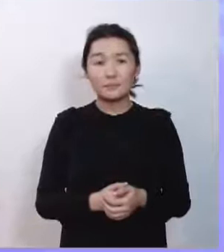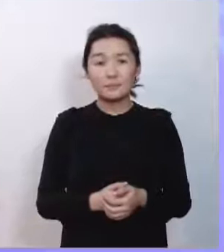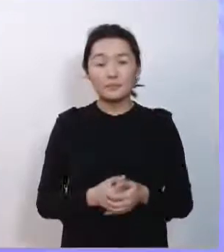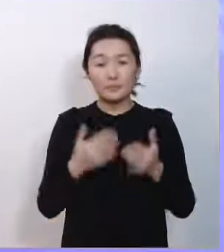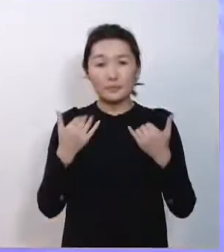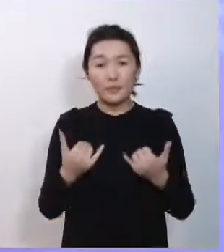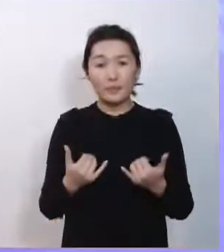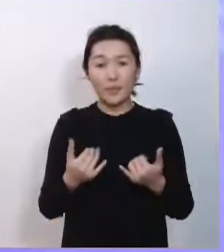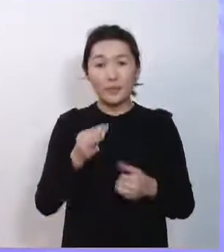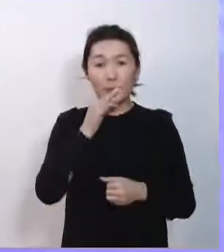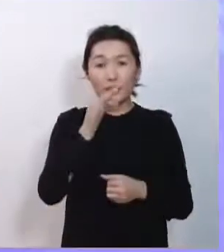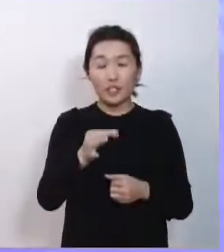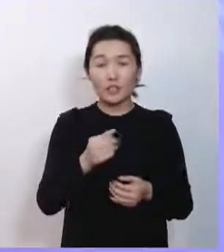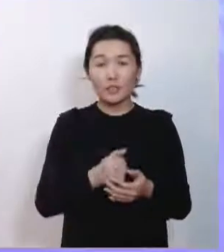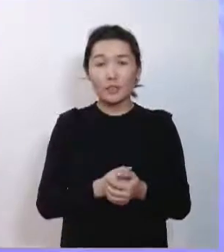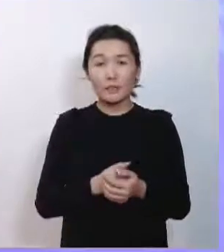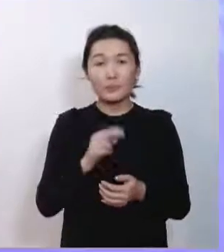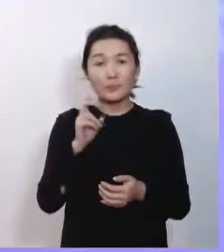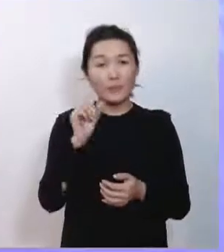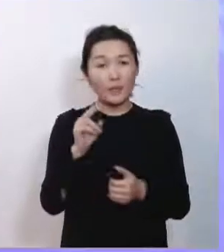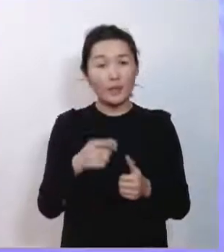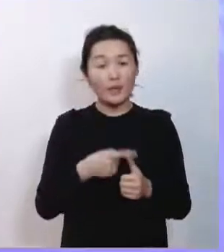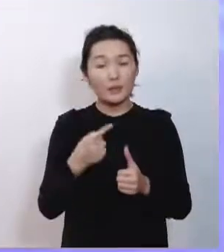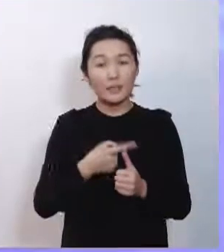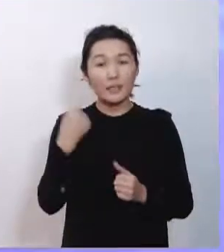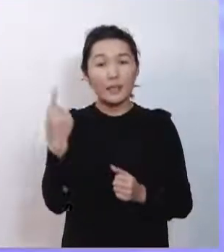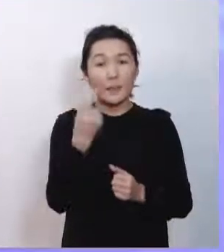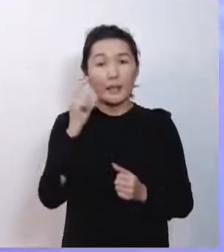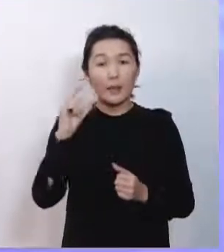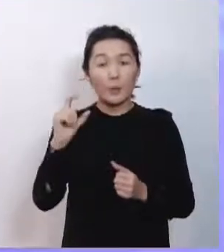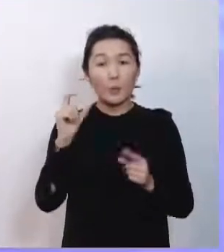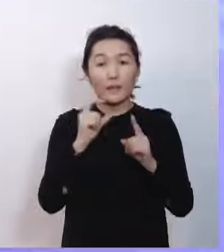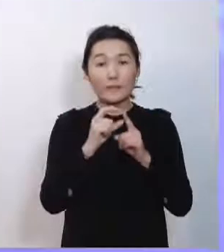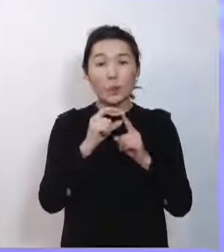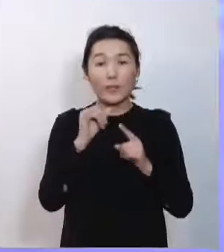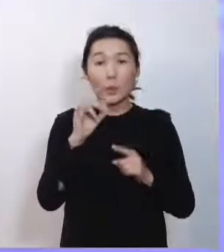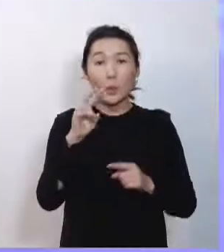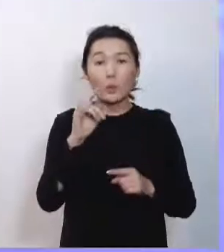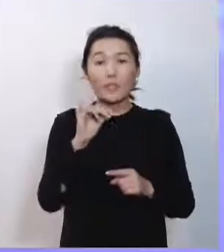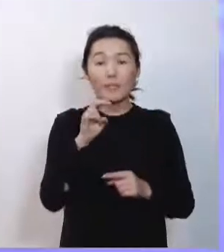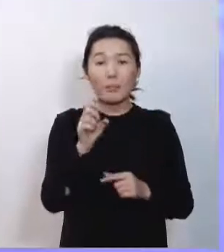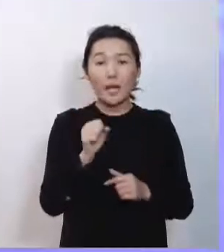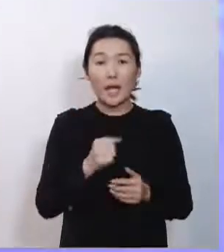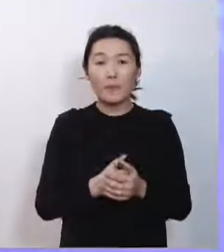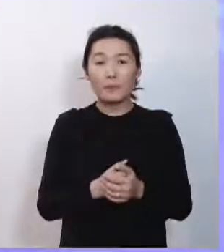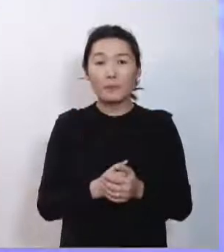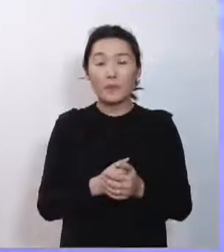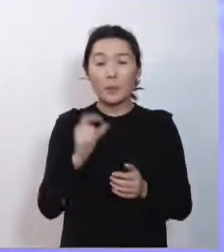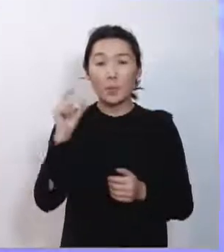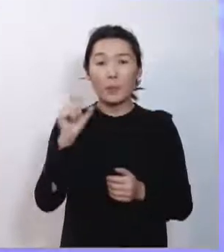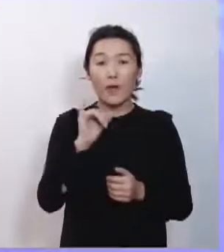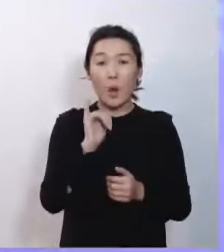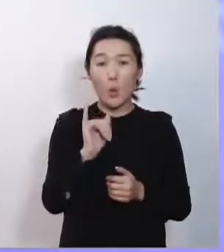А теперь скажите, как называется первая буква в слове «улыбка»? Буква